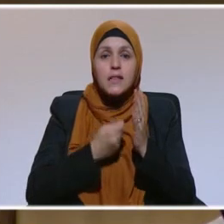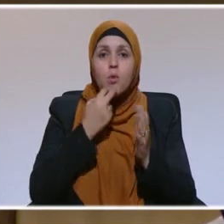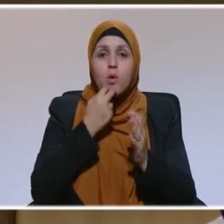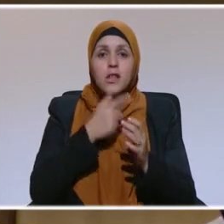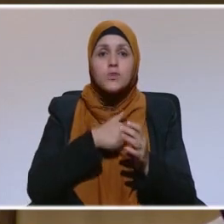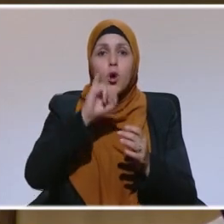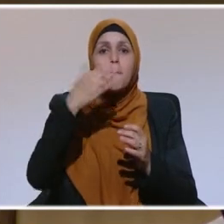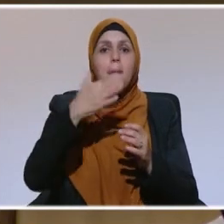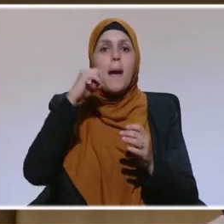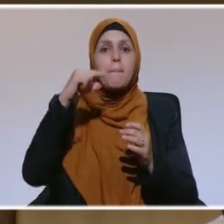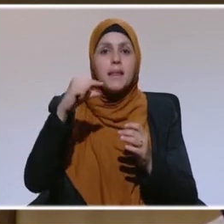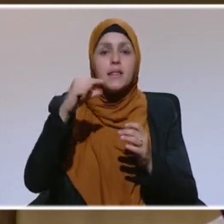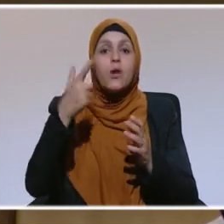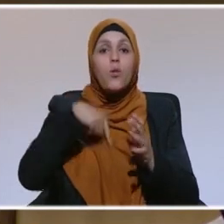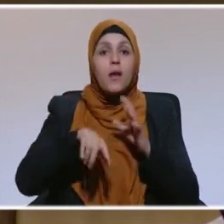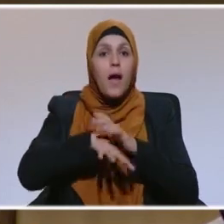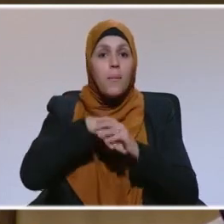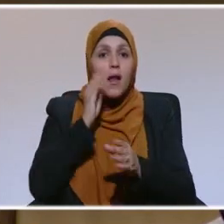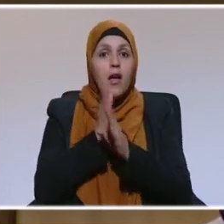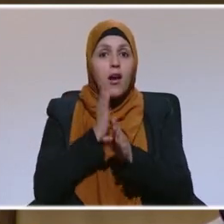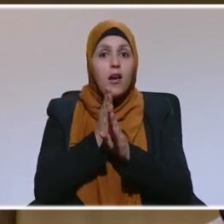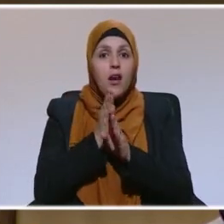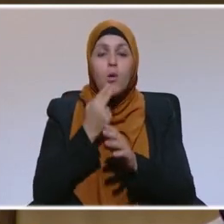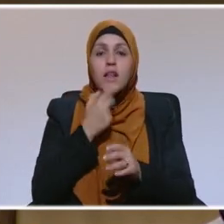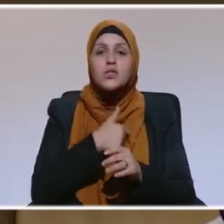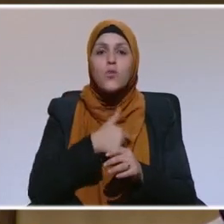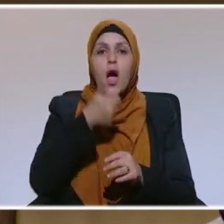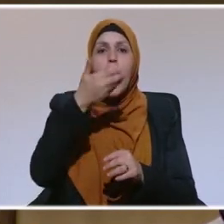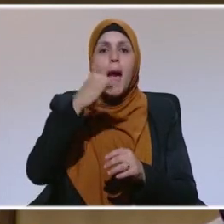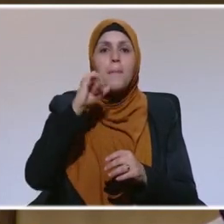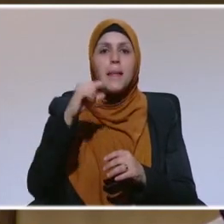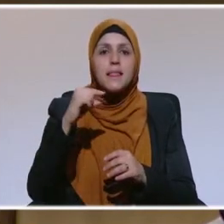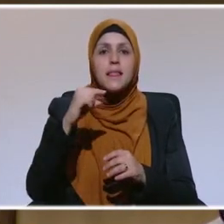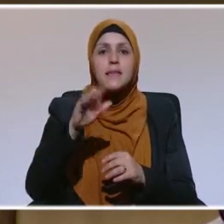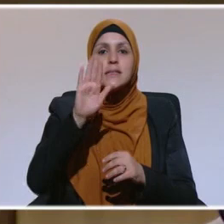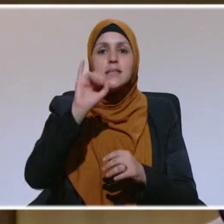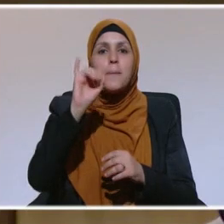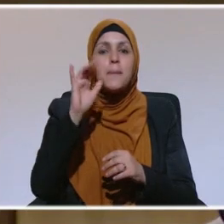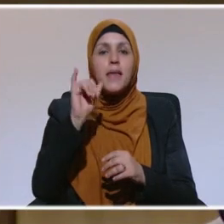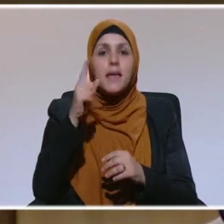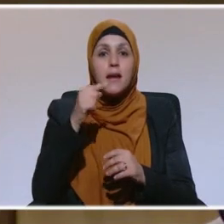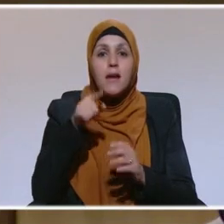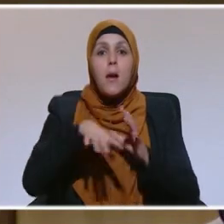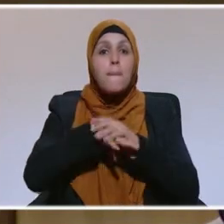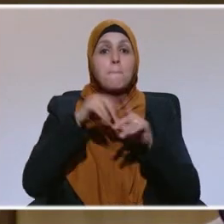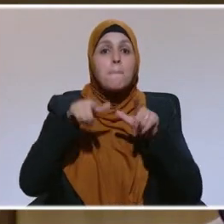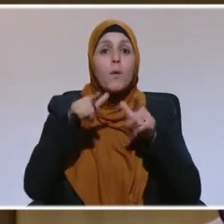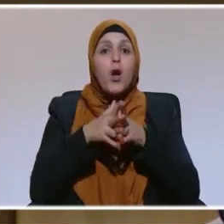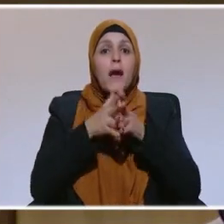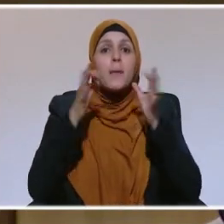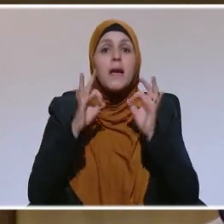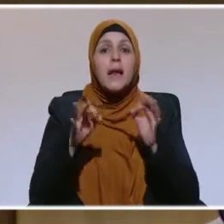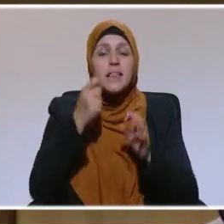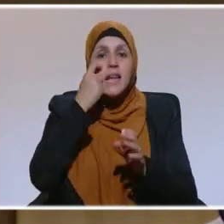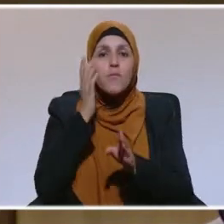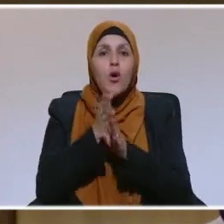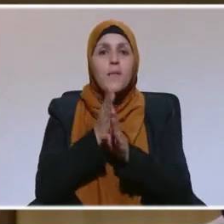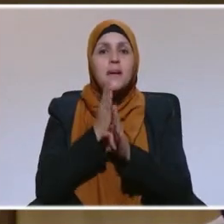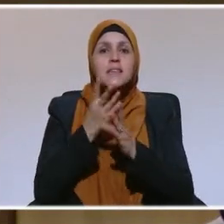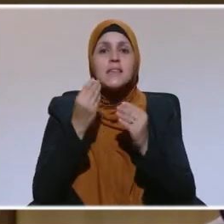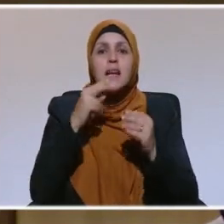محمد عبد المعطي وأخرجه بتميز أحمد سمير فرج، وقام ببطولته مجموعة كبيرة من النجوم اللي قدموا لنا